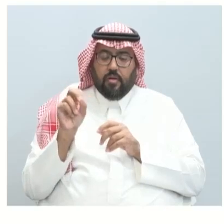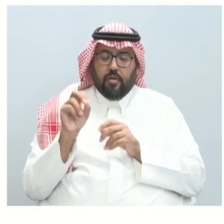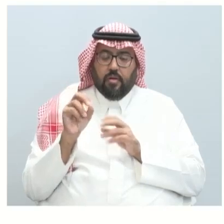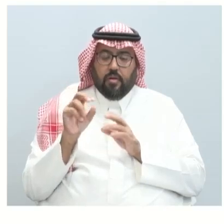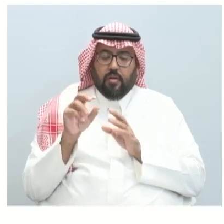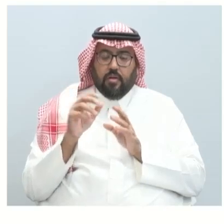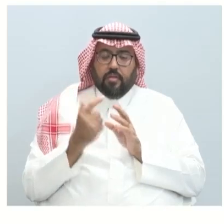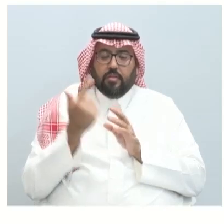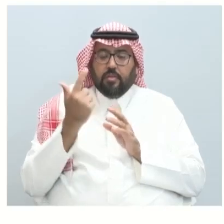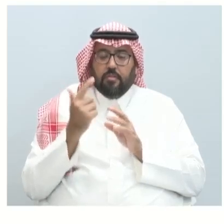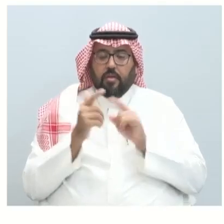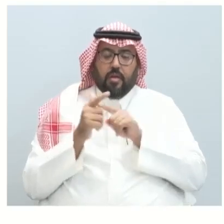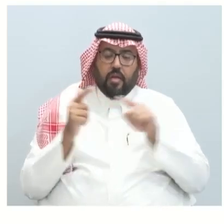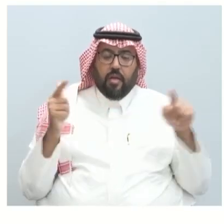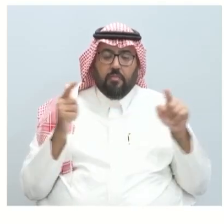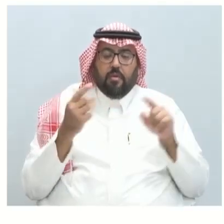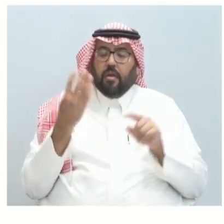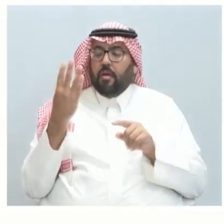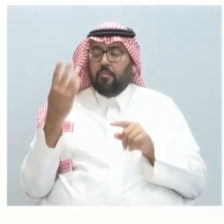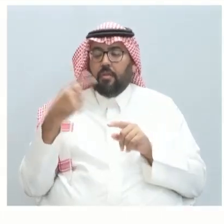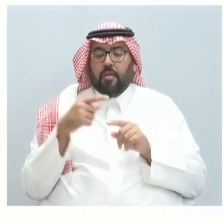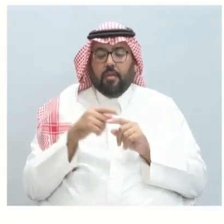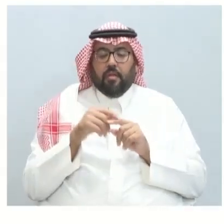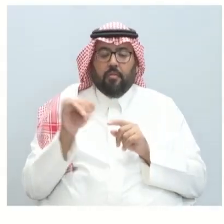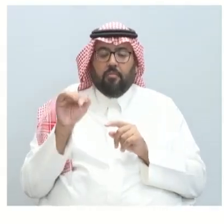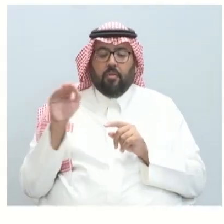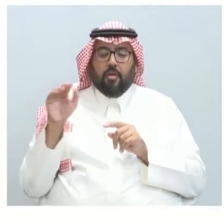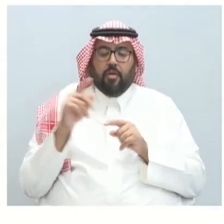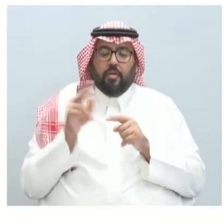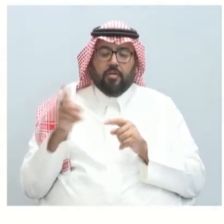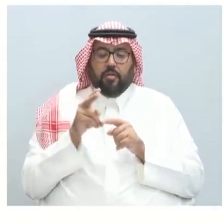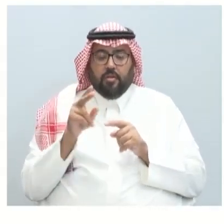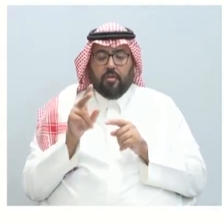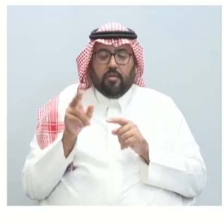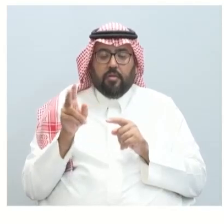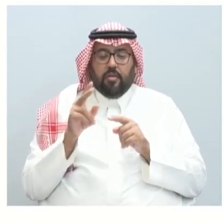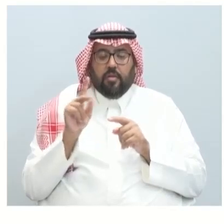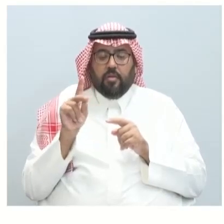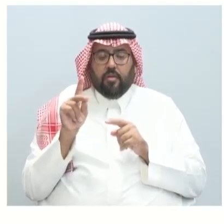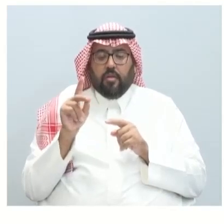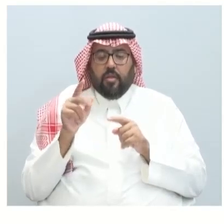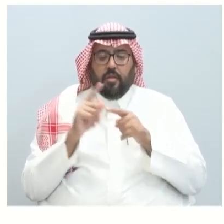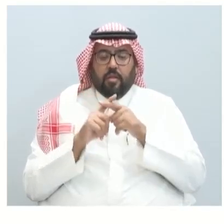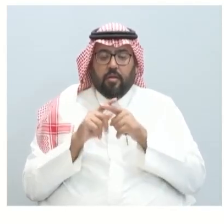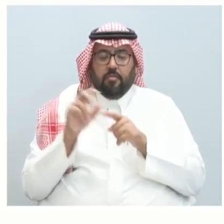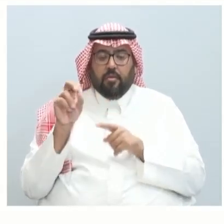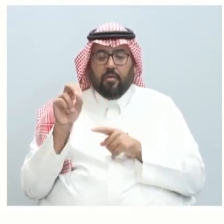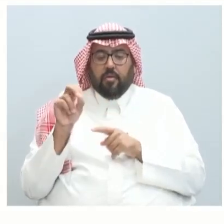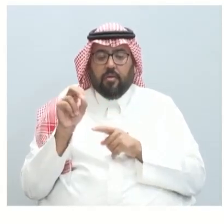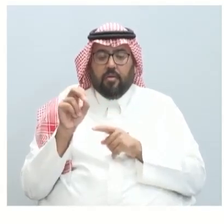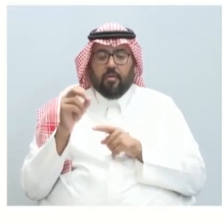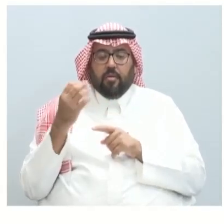سيكون 14 اذا نستطيع ان نقول المحيط مضروبا في يساوي طاء مضروبا في القطر